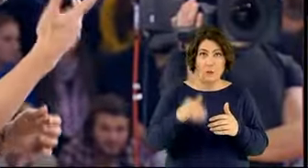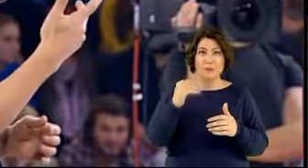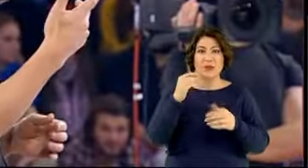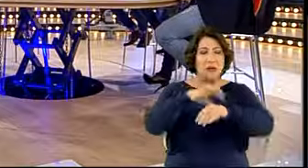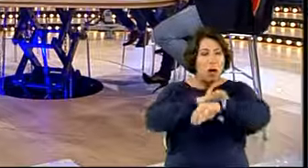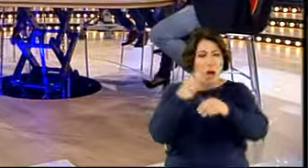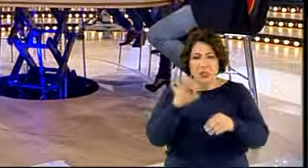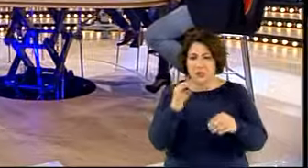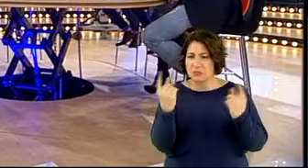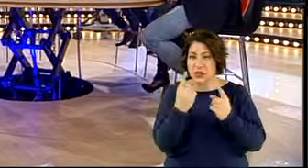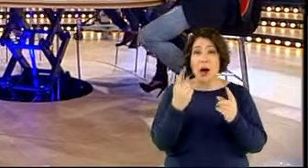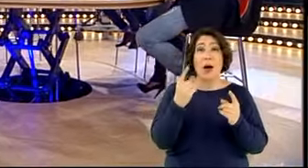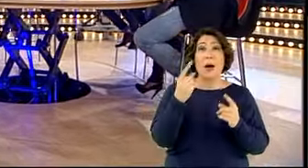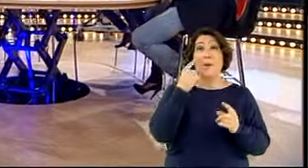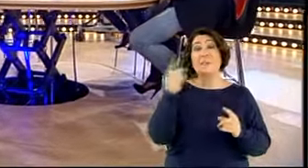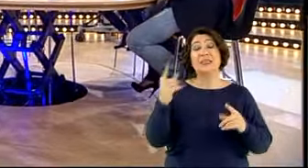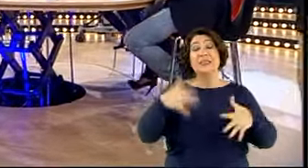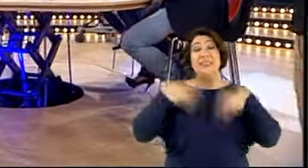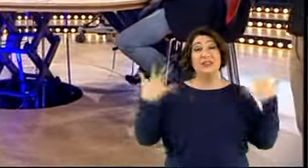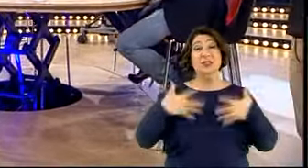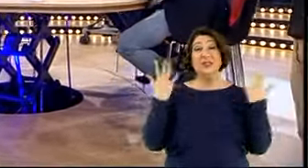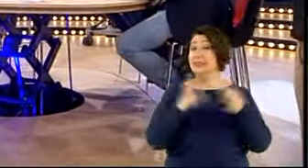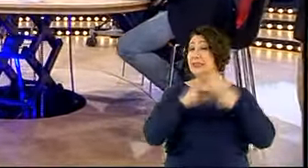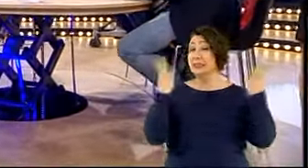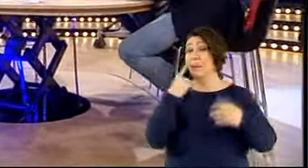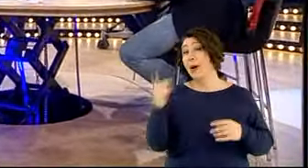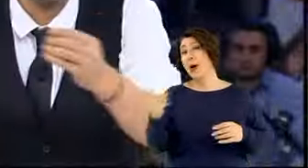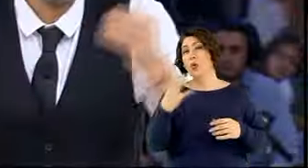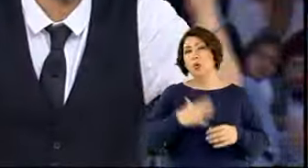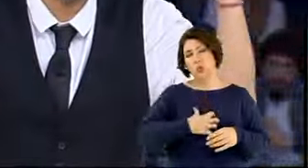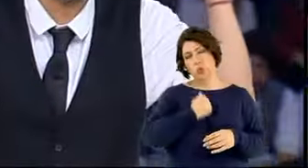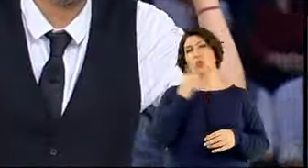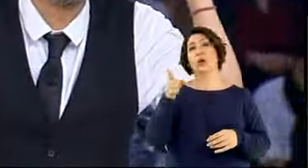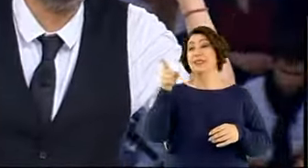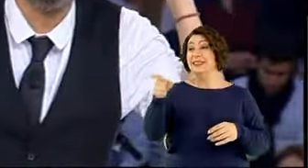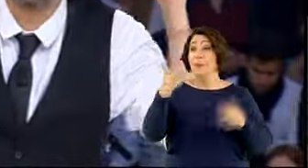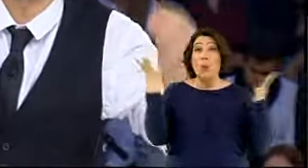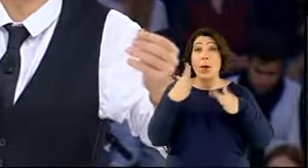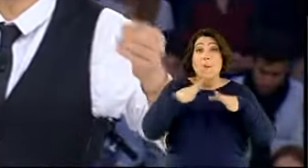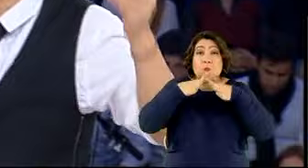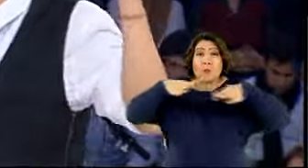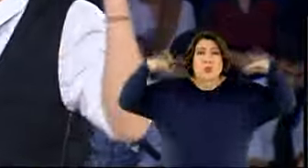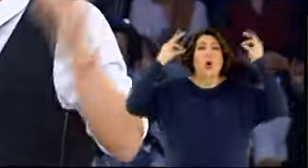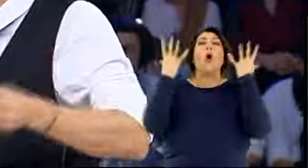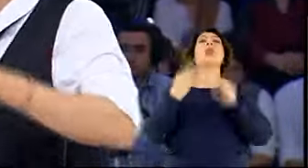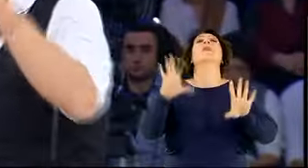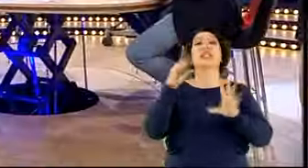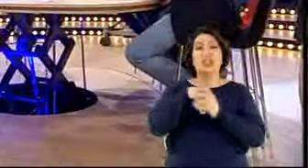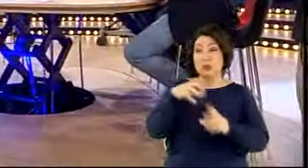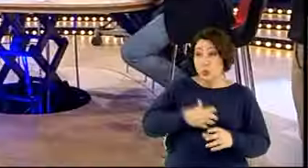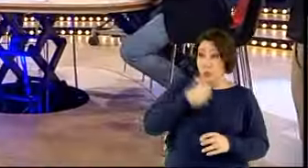ziynet falan gibi bir şey geliyor. Allah aşkına şu sevince bakın. Ve üzülün. Böyle mutlu olamadığınız için